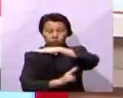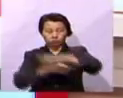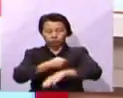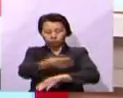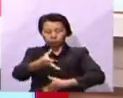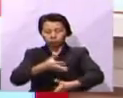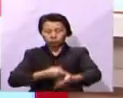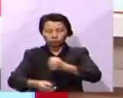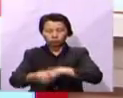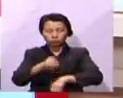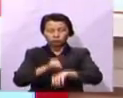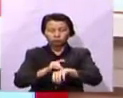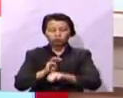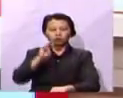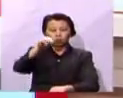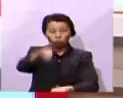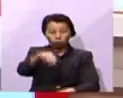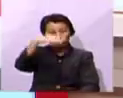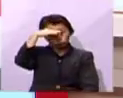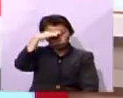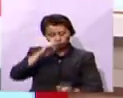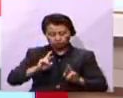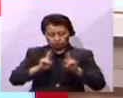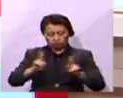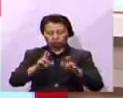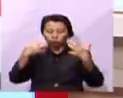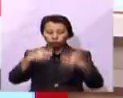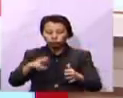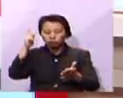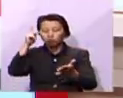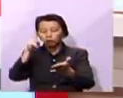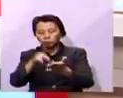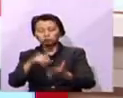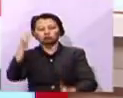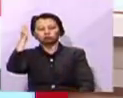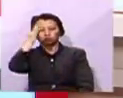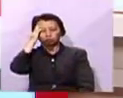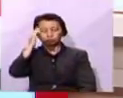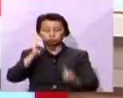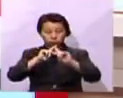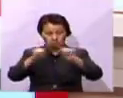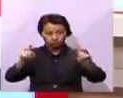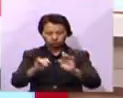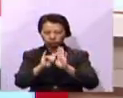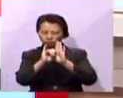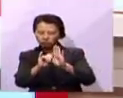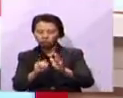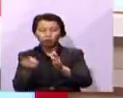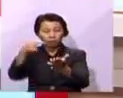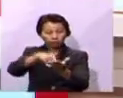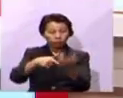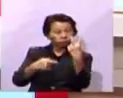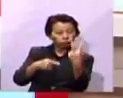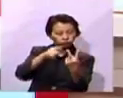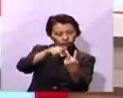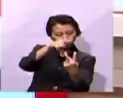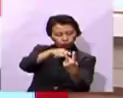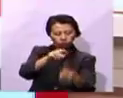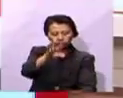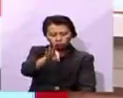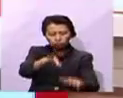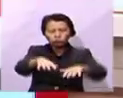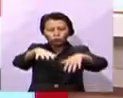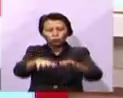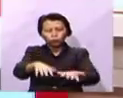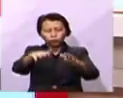pantai Leka, Parit Jawa Muar, Johor, Rabu lalu telah dikenal pasti. Bagaimanapun, identiti dua lagi mayat masing-masing ditemui